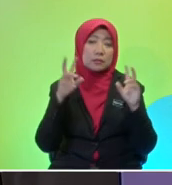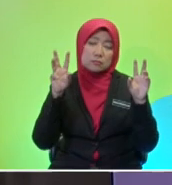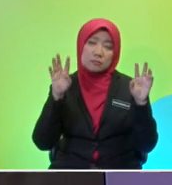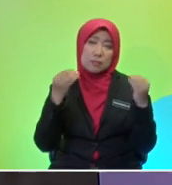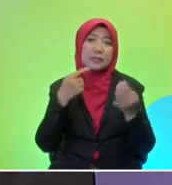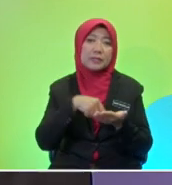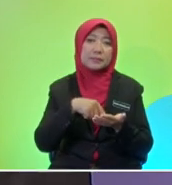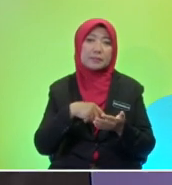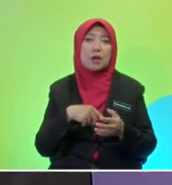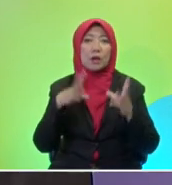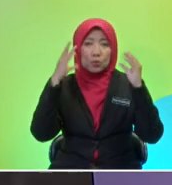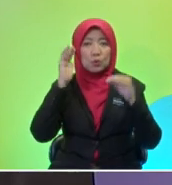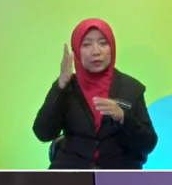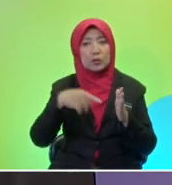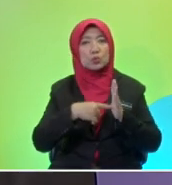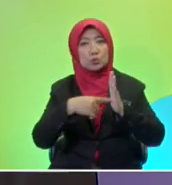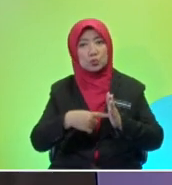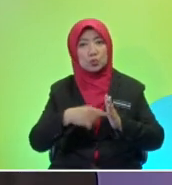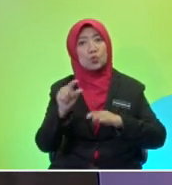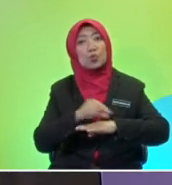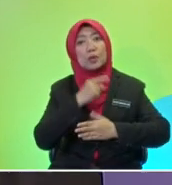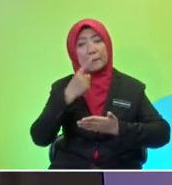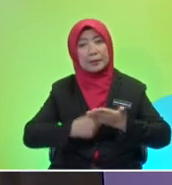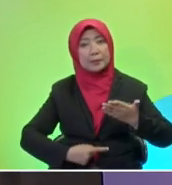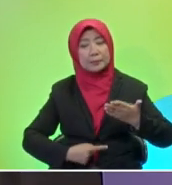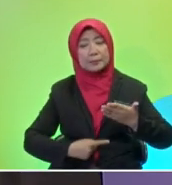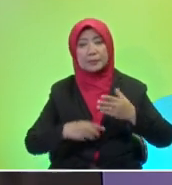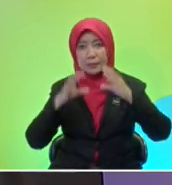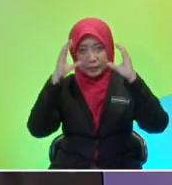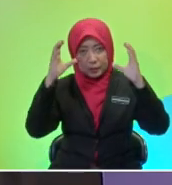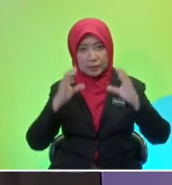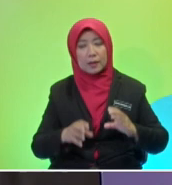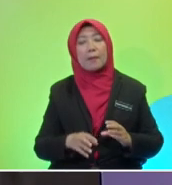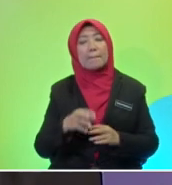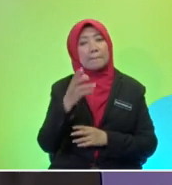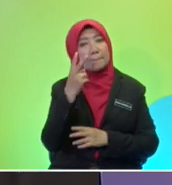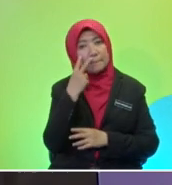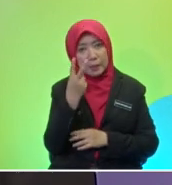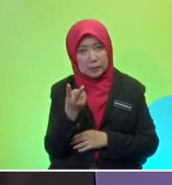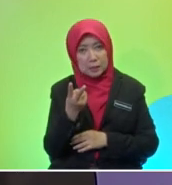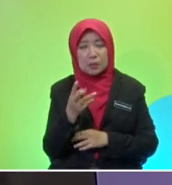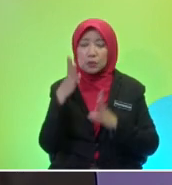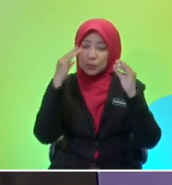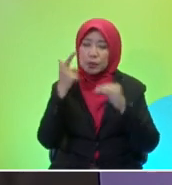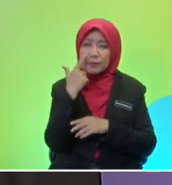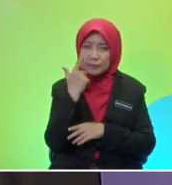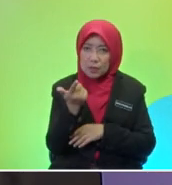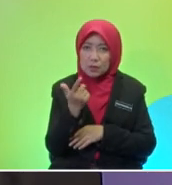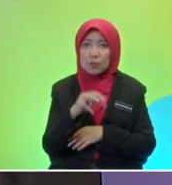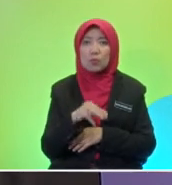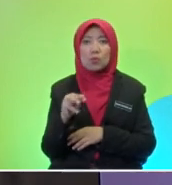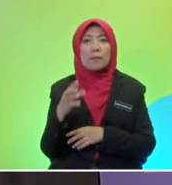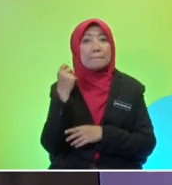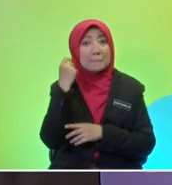tunjuklah di sini guru kegunaan apa Oke kaidah pemerhatian guru melihat murid oke Bahasa pada mereka